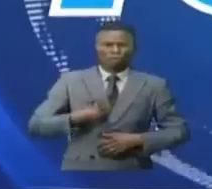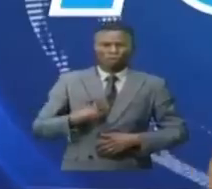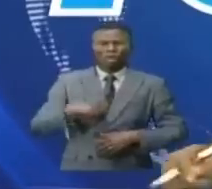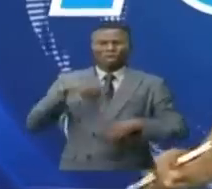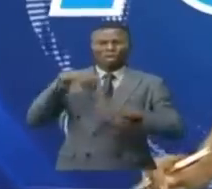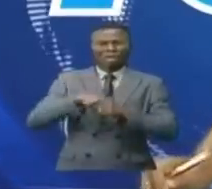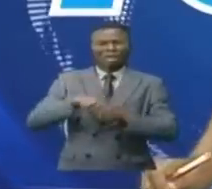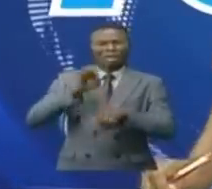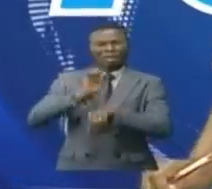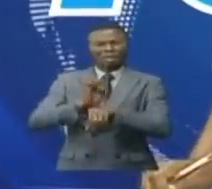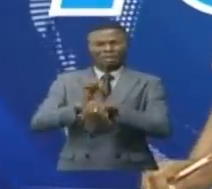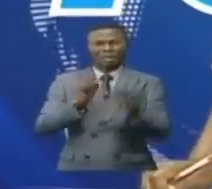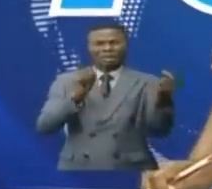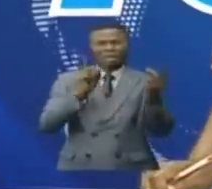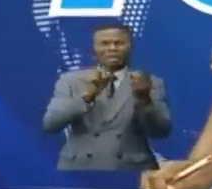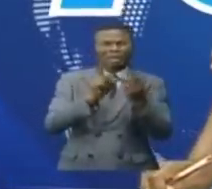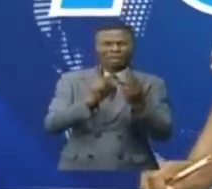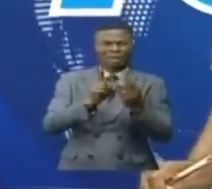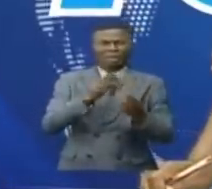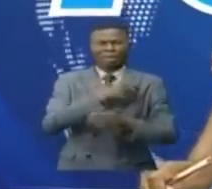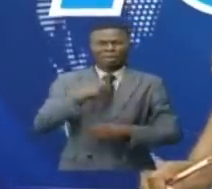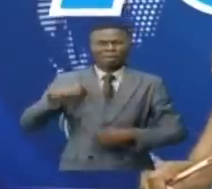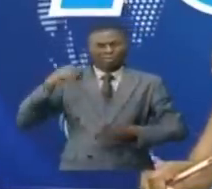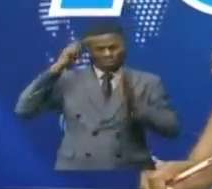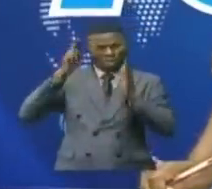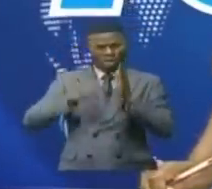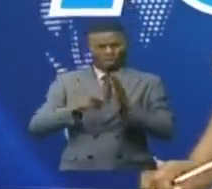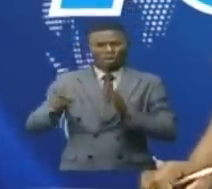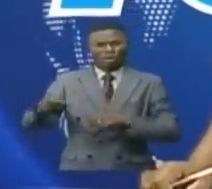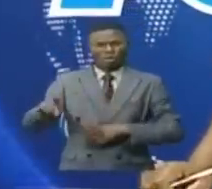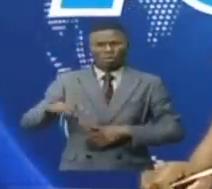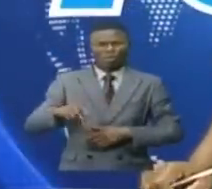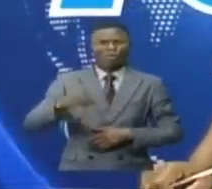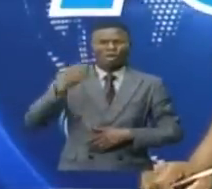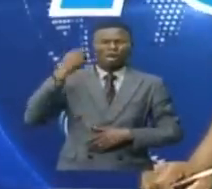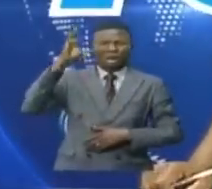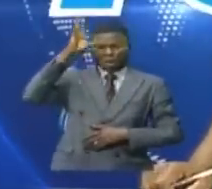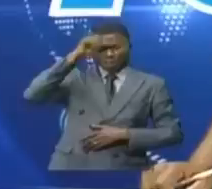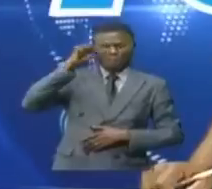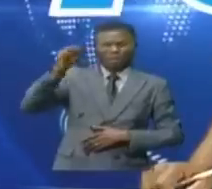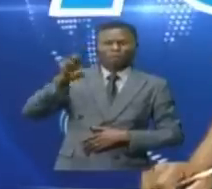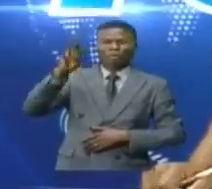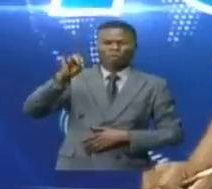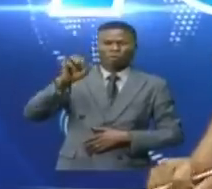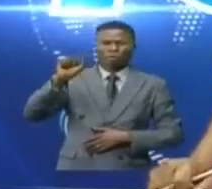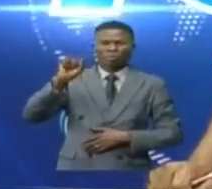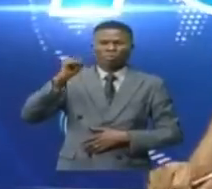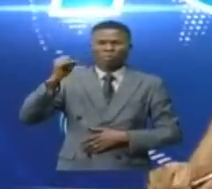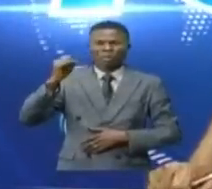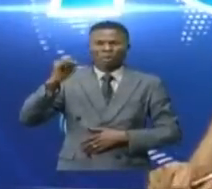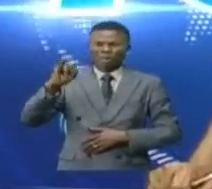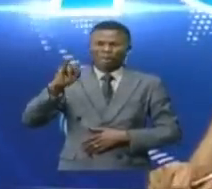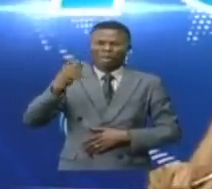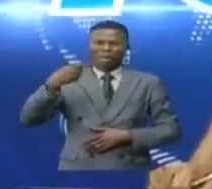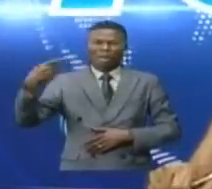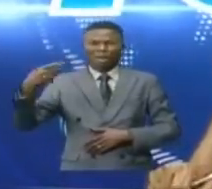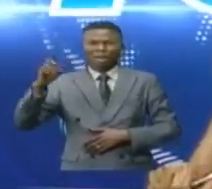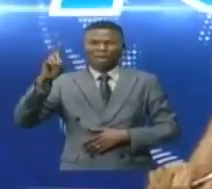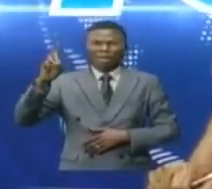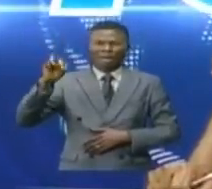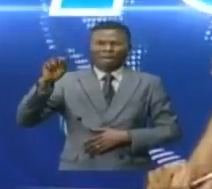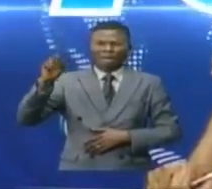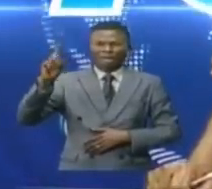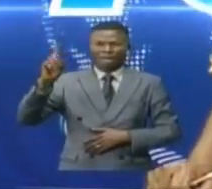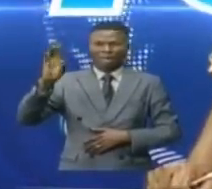ont rencontré la gouverneure de la province du Maïndombé pour solliciter son implication dans la prise